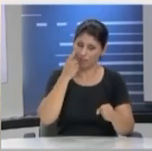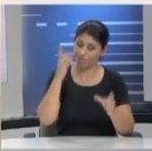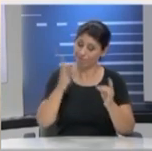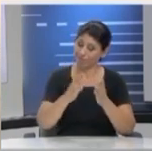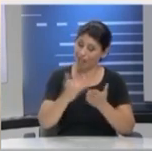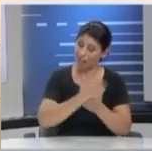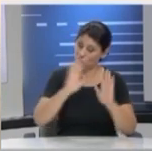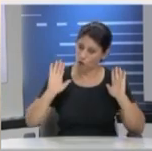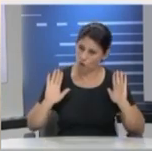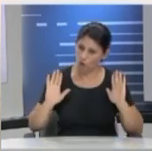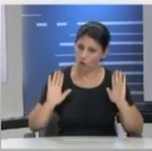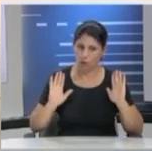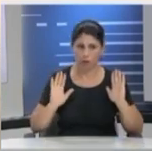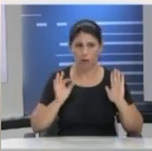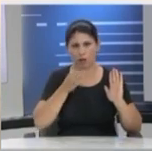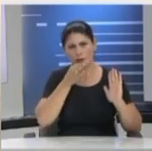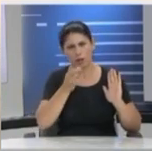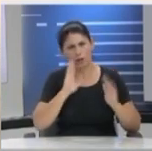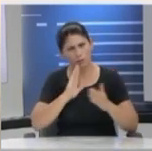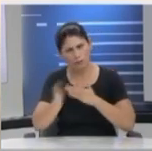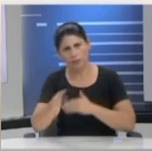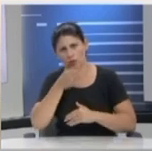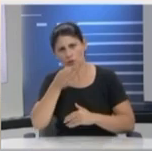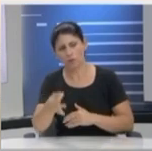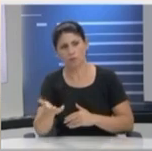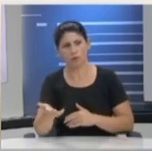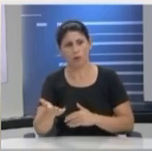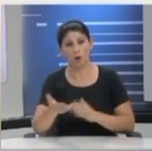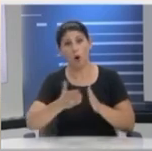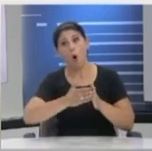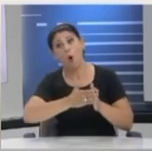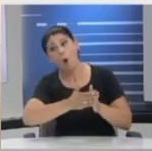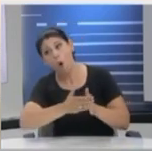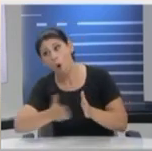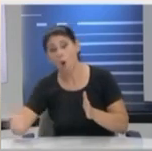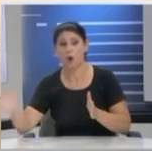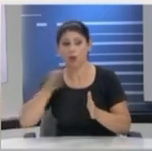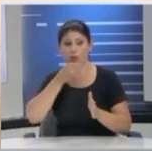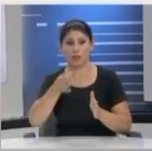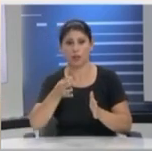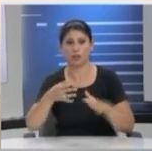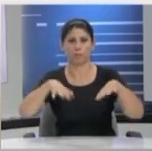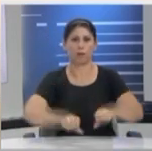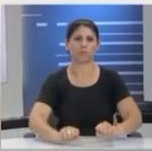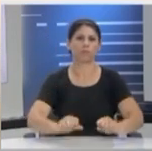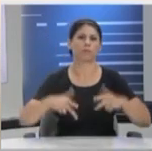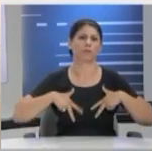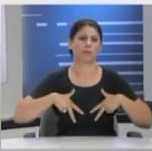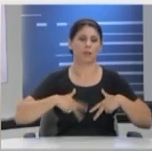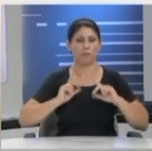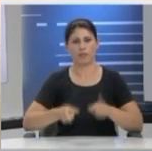ατυχές. Ή λέγατε, θα το πω ευθέως, όλα όσα λέγατε για να γίνετε κυβέρνηση.